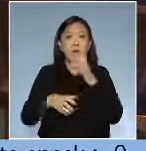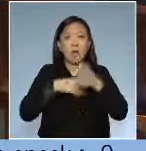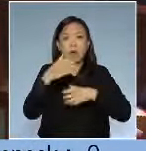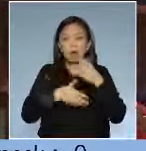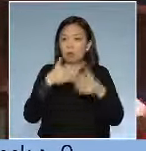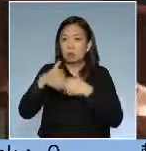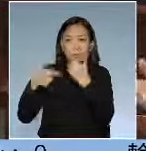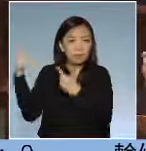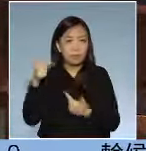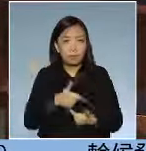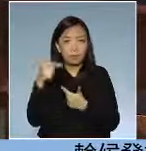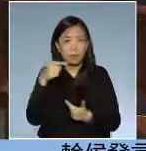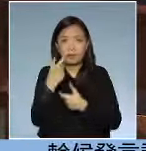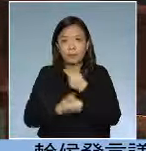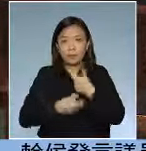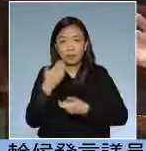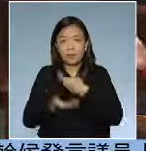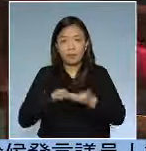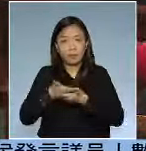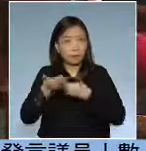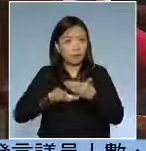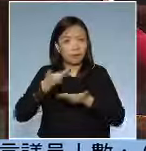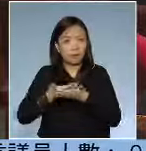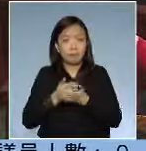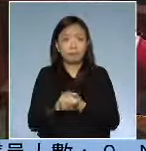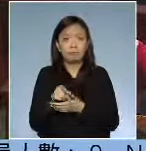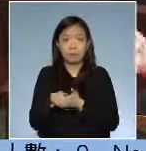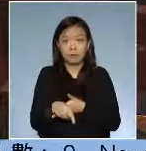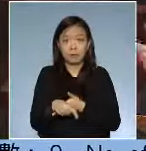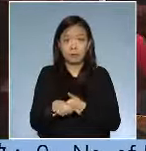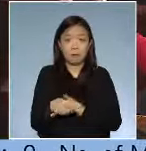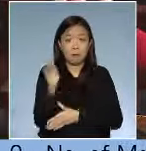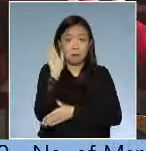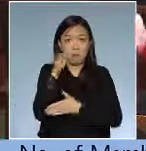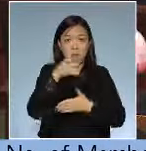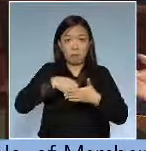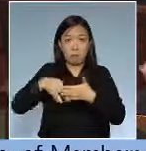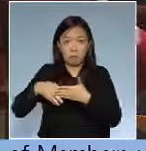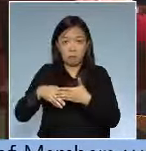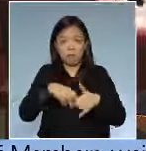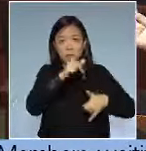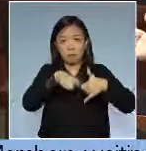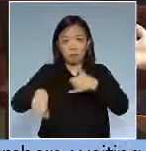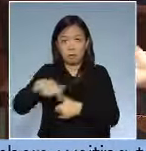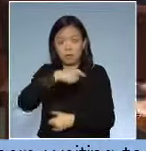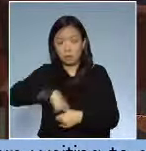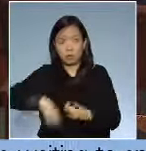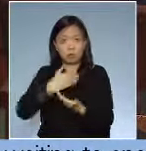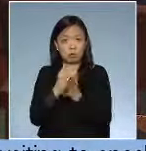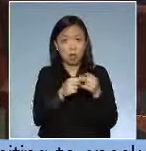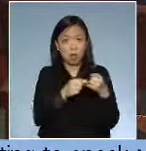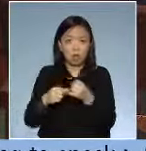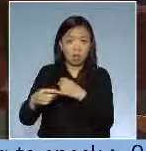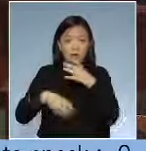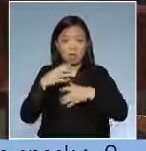碌啊！呢一篇嘅演辭咧係任何一個嘅議員講任何一個議題、任何嘅拉布裏面咧，佢哋都